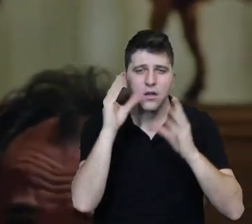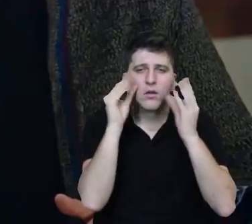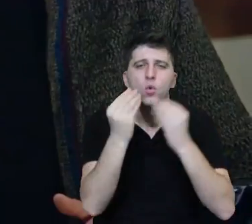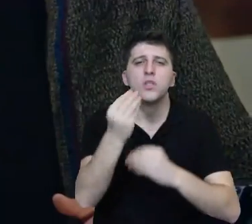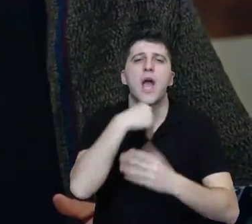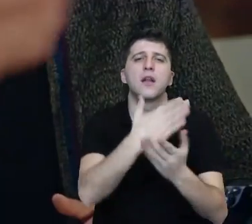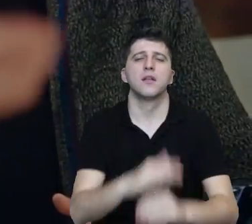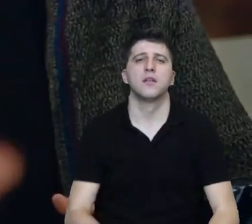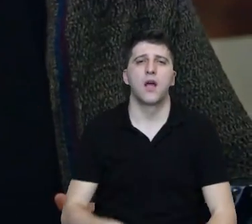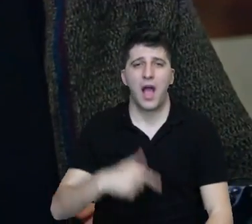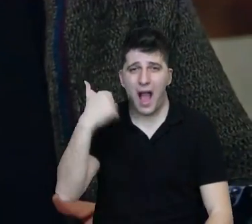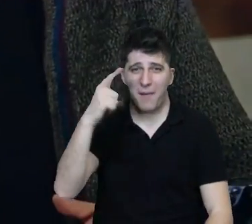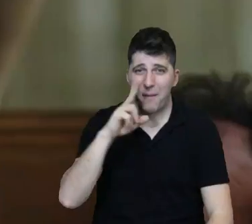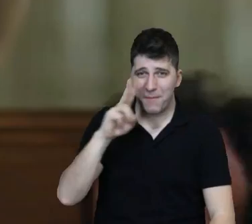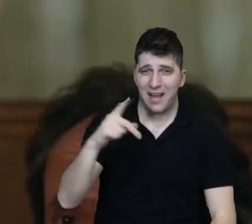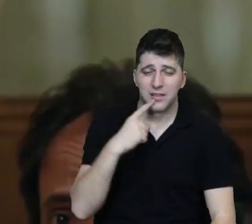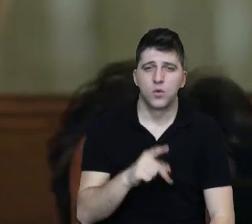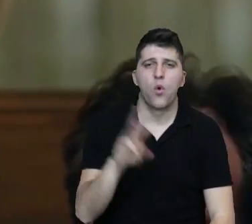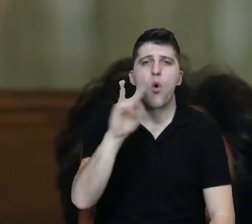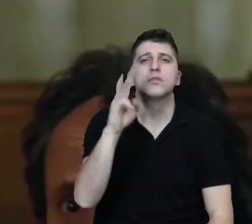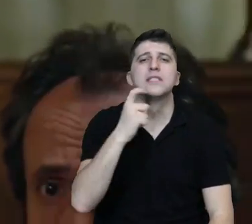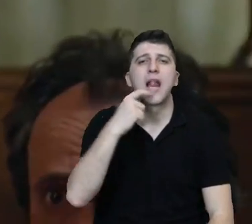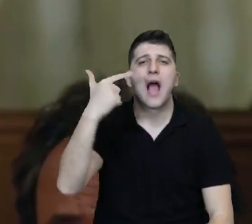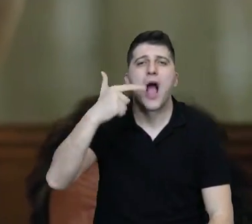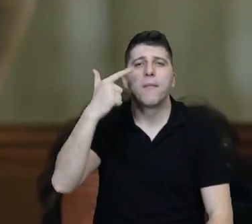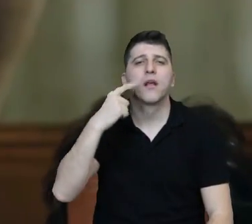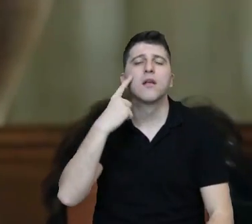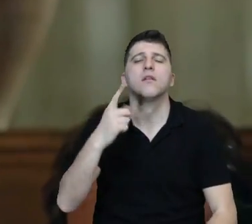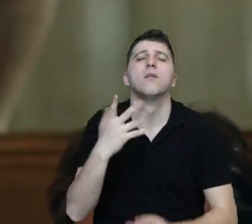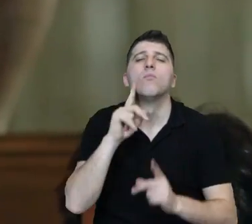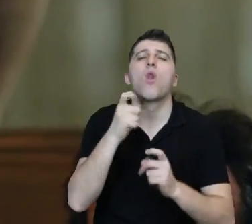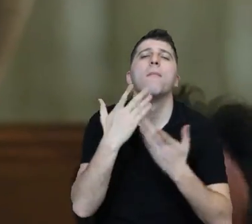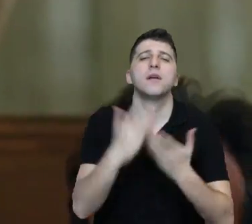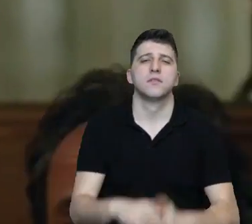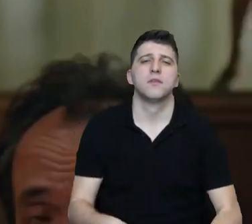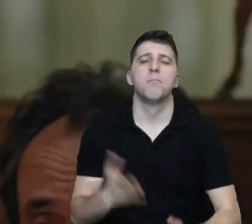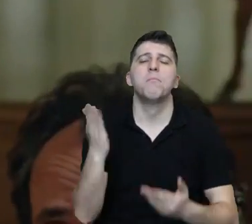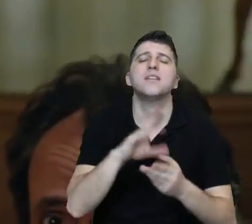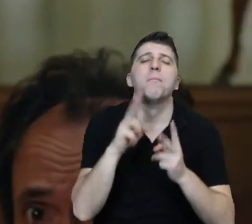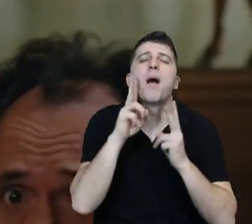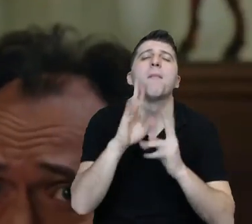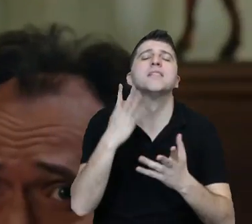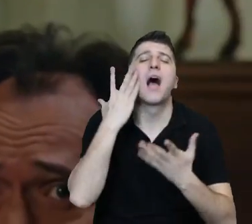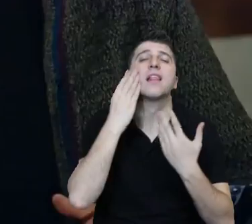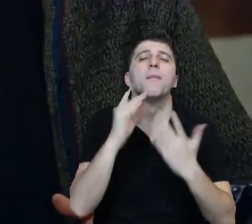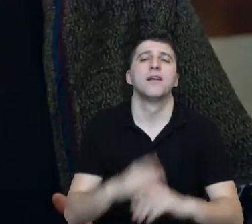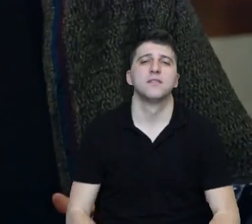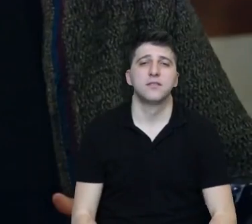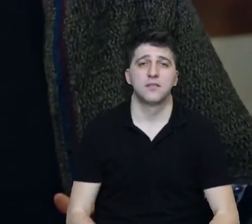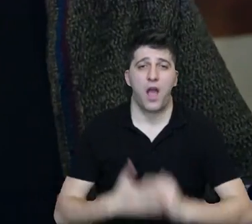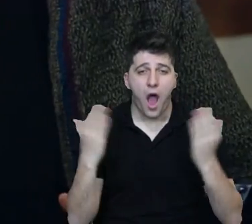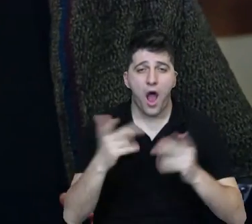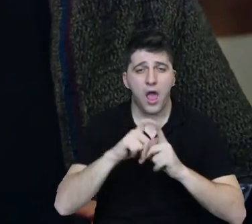bu ya. Kameraya bak desen 30 sene kameraya tasma takar, ekmek su verir, öyle bakar, başka türlü bakamaz bu ya.